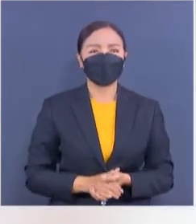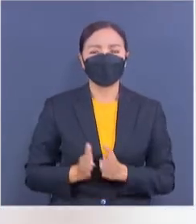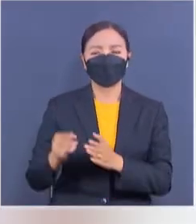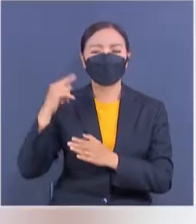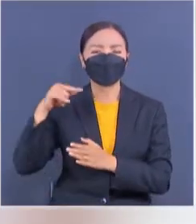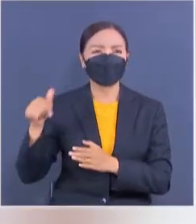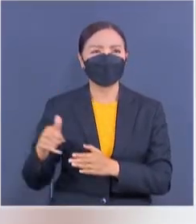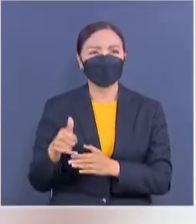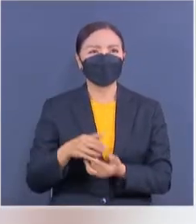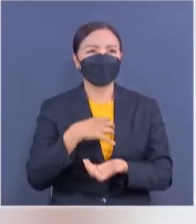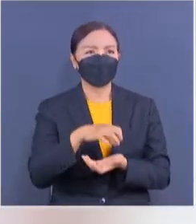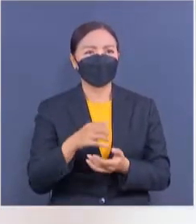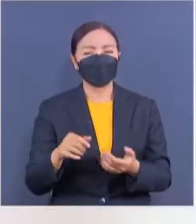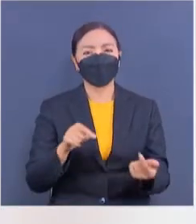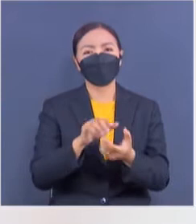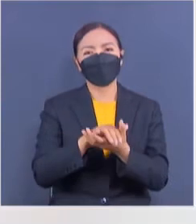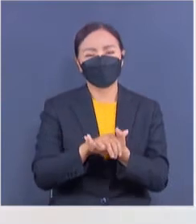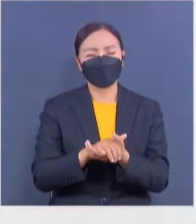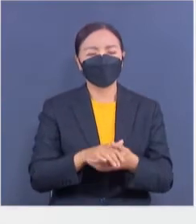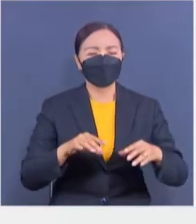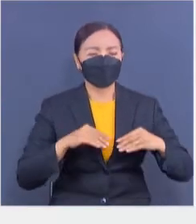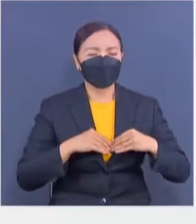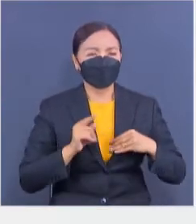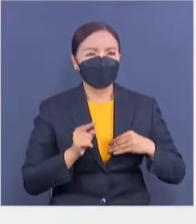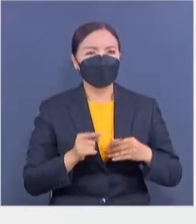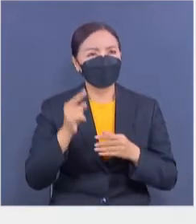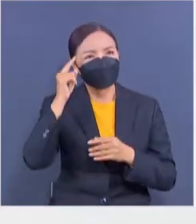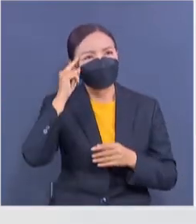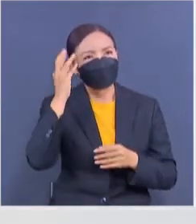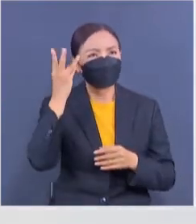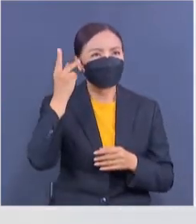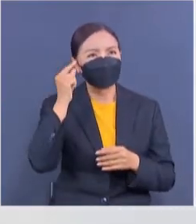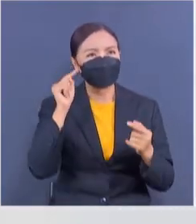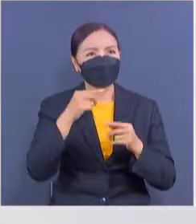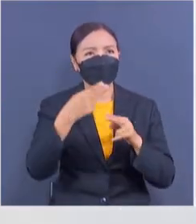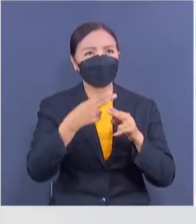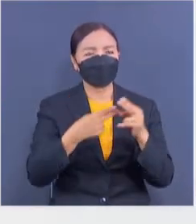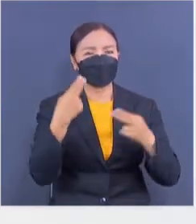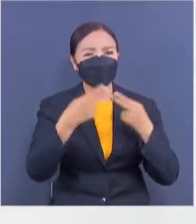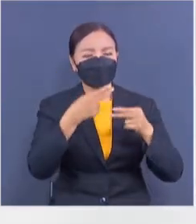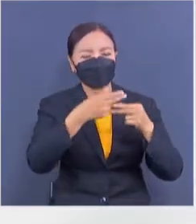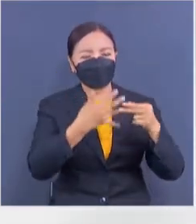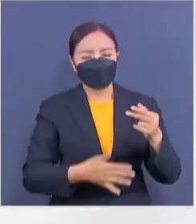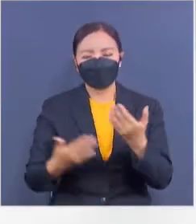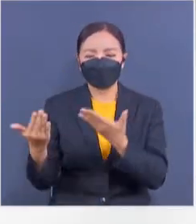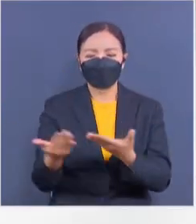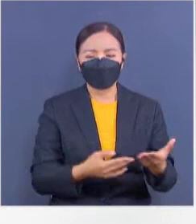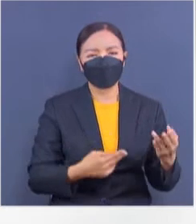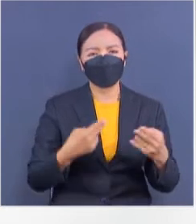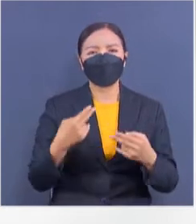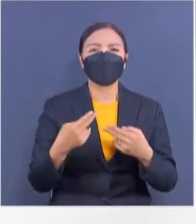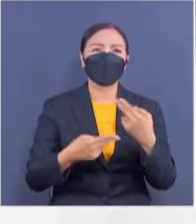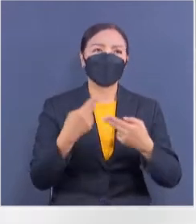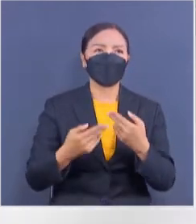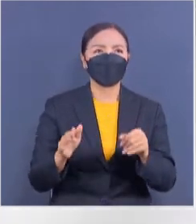สาวก็ได้ออกมาอัปเดตงานแต่งที่ก็ยอมรับเลยนะคะว่าก็กังวลเรื่องรายชื่อแขกที่ยังเชิญไม่ครบตอนนี้เตรียมงานไปแล้ว